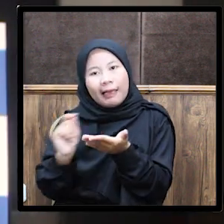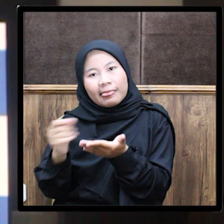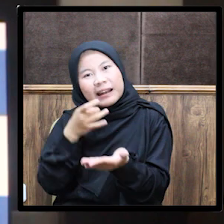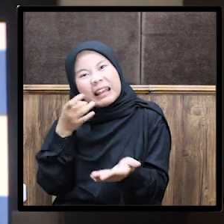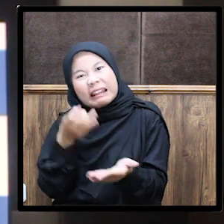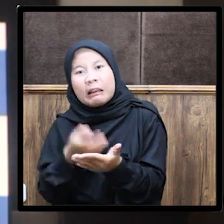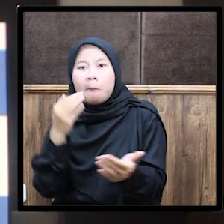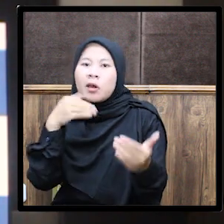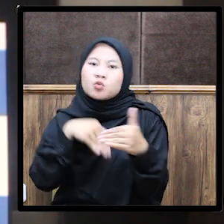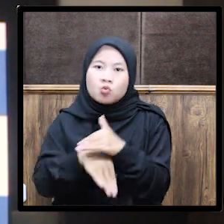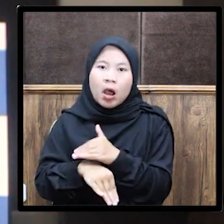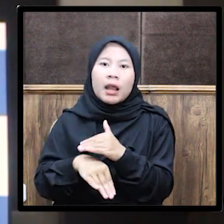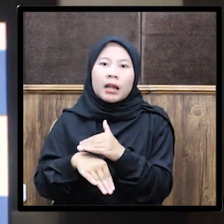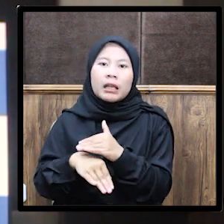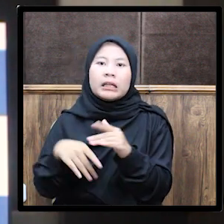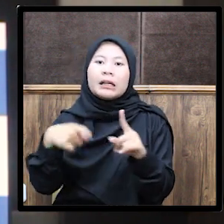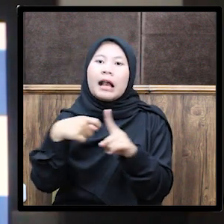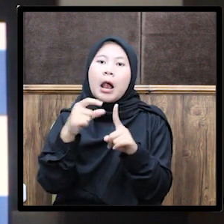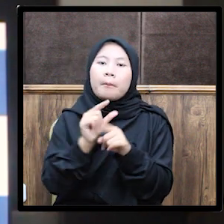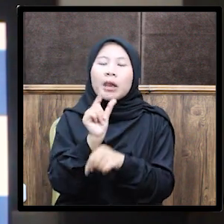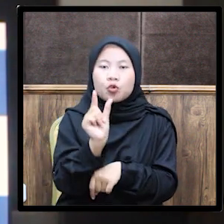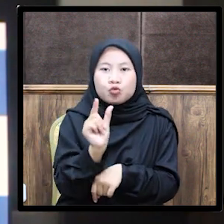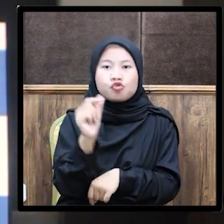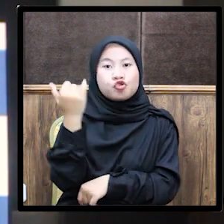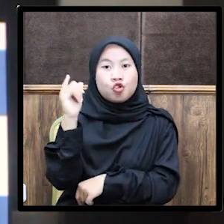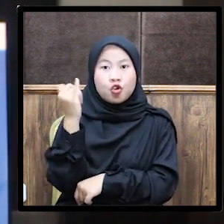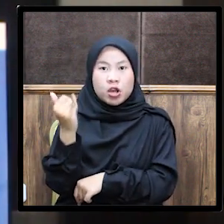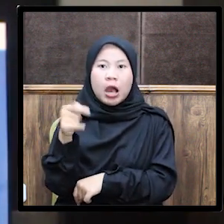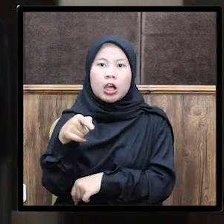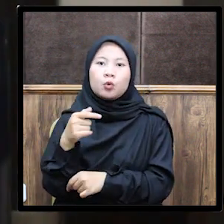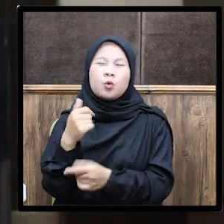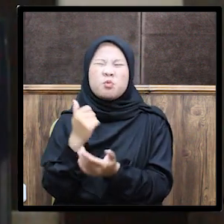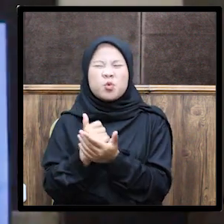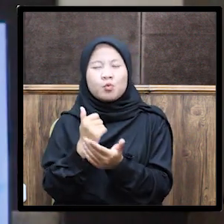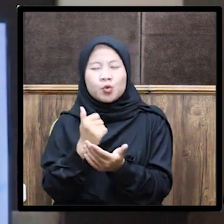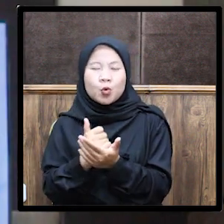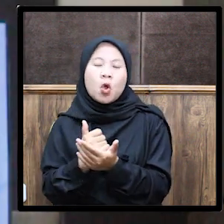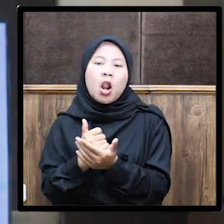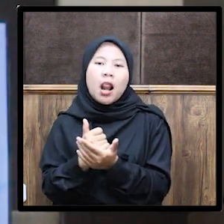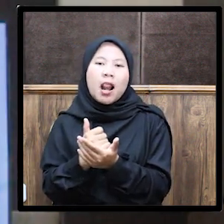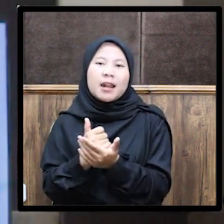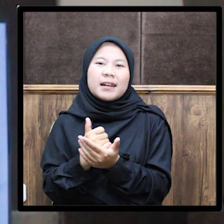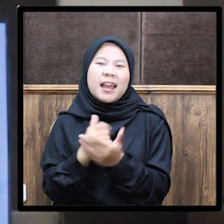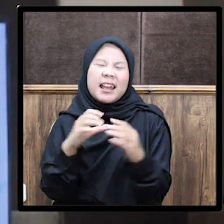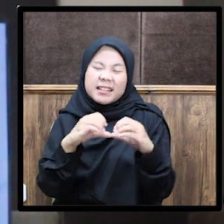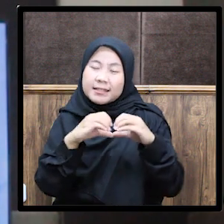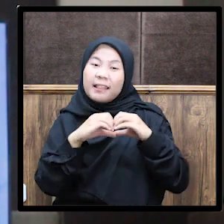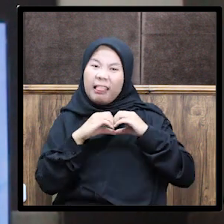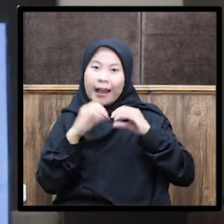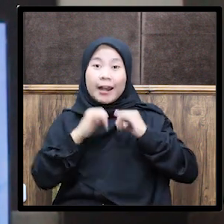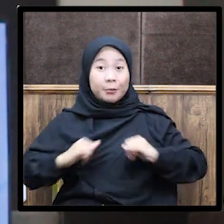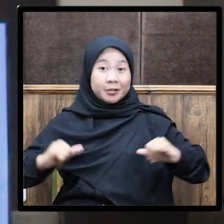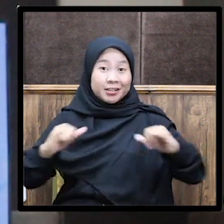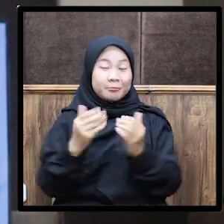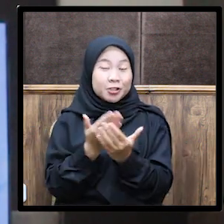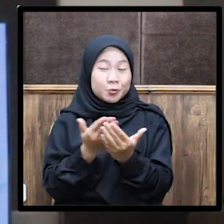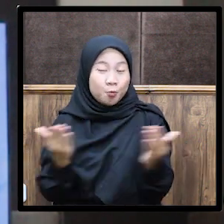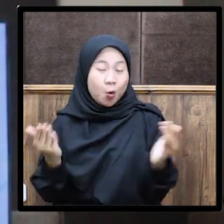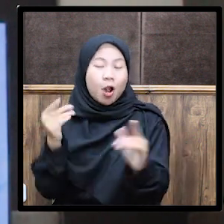ke KPU khususnya KPU DIY tentu ini bagian dari cinta dan apa kebersamaan kita untuk